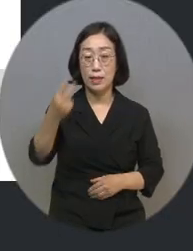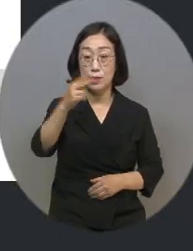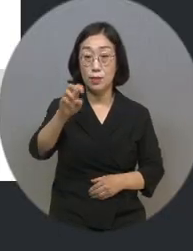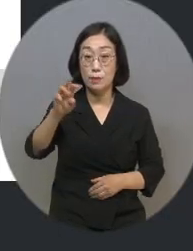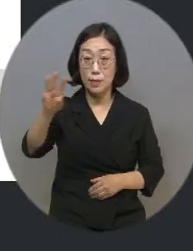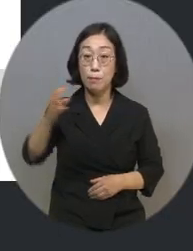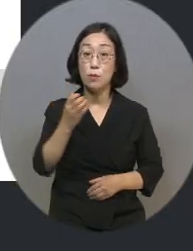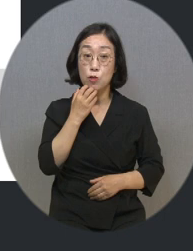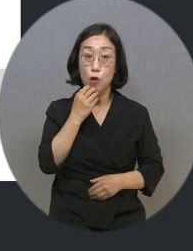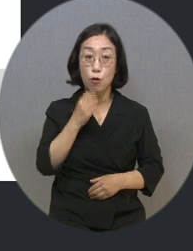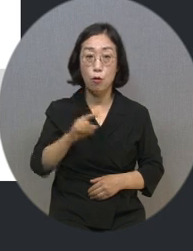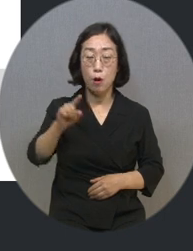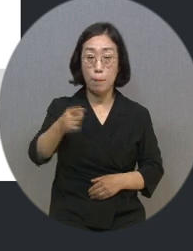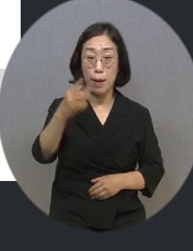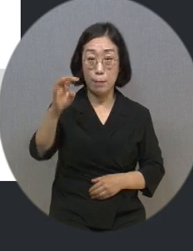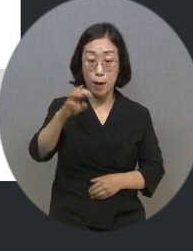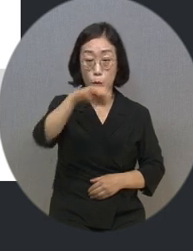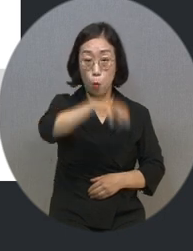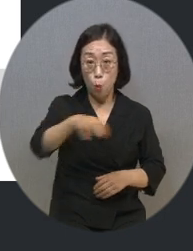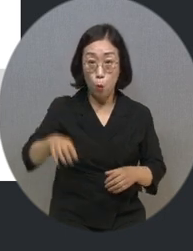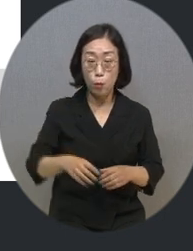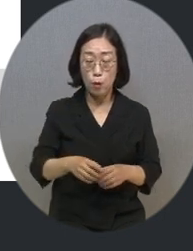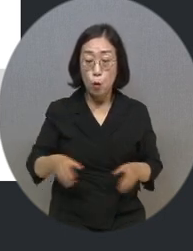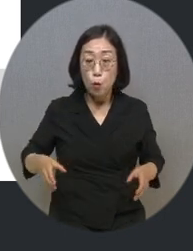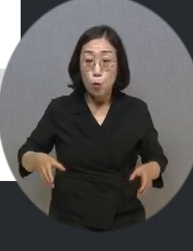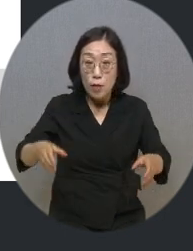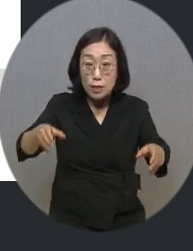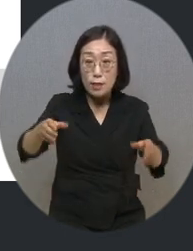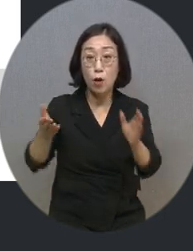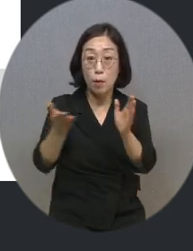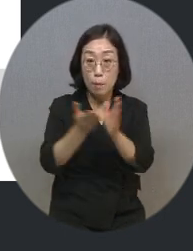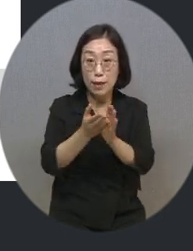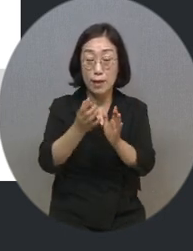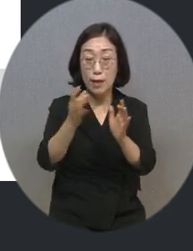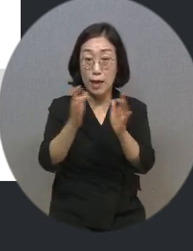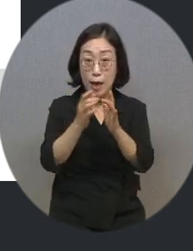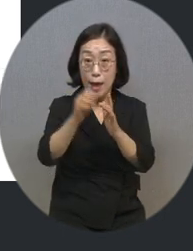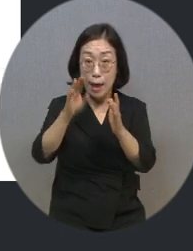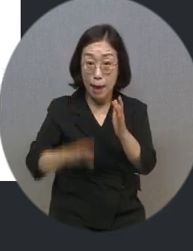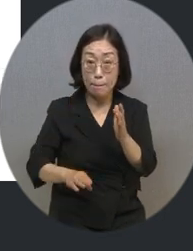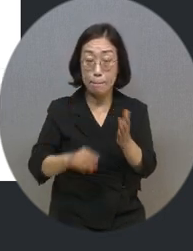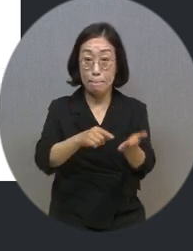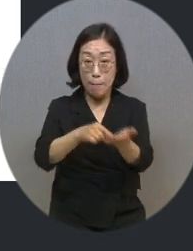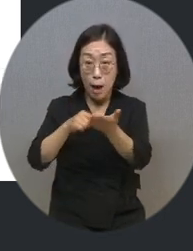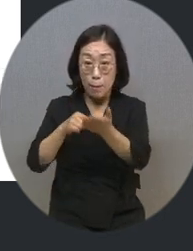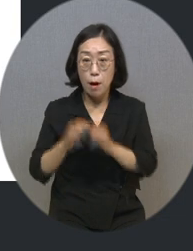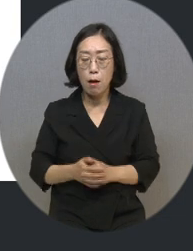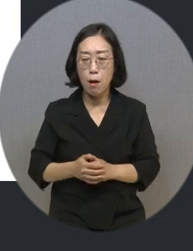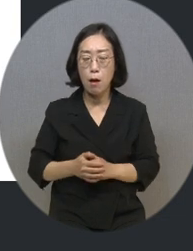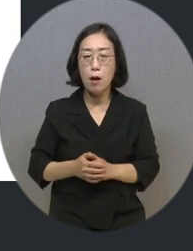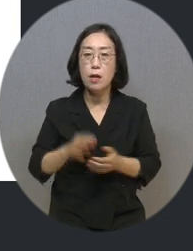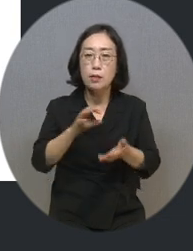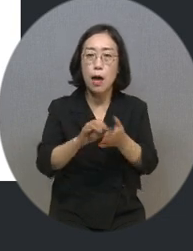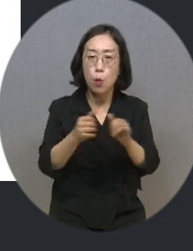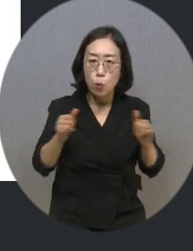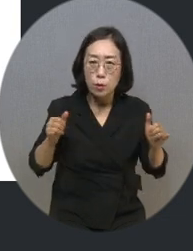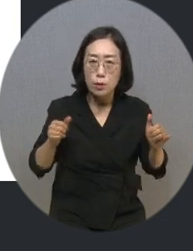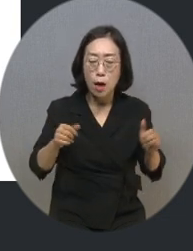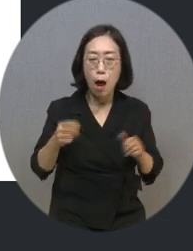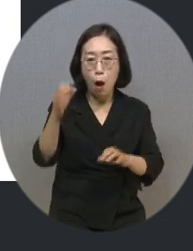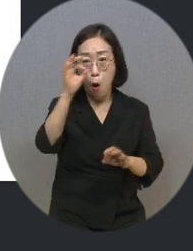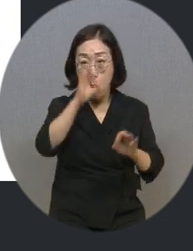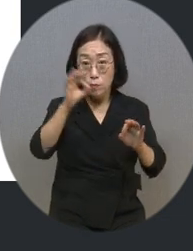듭니다 마개 지역에 휠체어 전용 내비게이션을 제공한 결과 사용자의 이동 정보 탐색 시간이